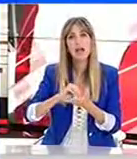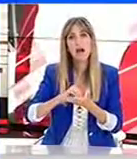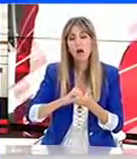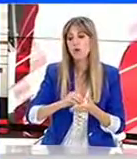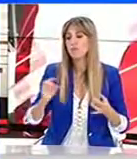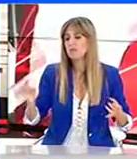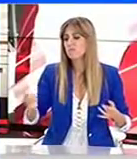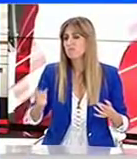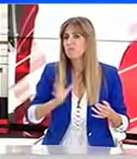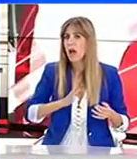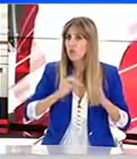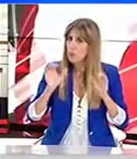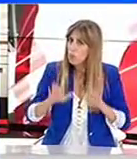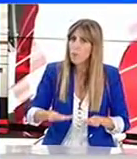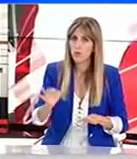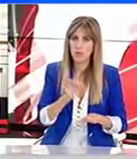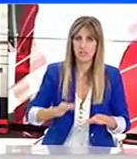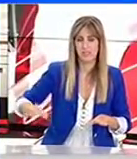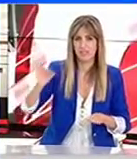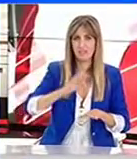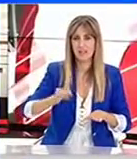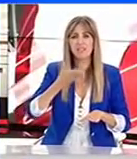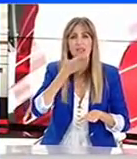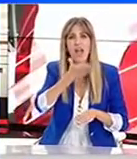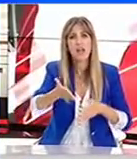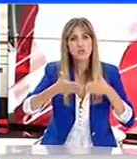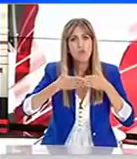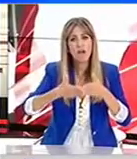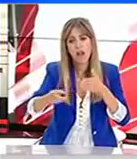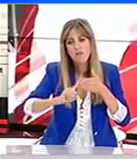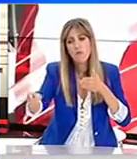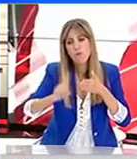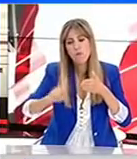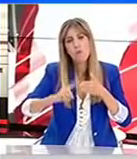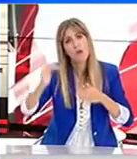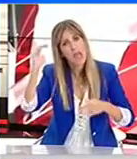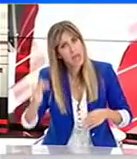και τα νησιά του Ιωνίου. Πρέπει να σας πω